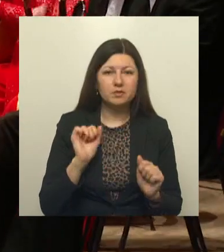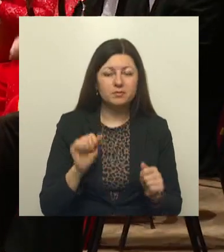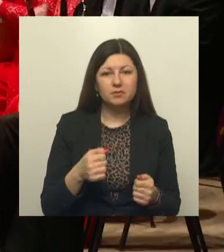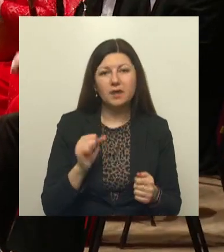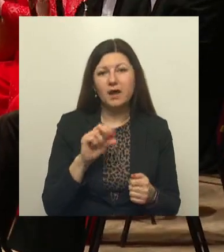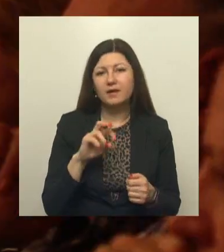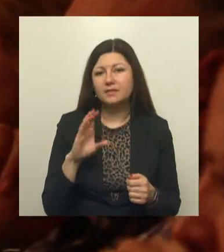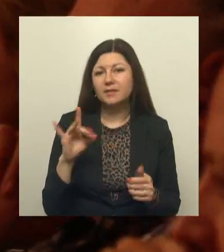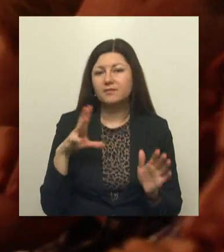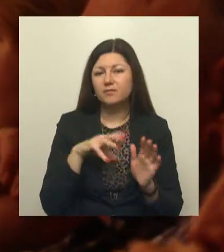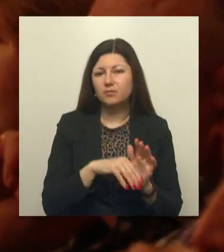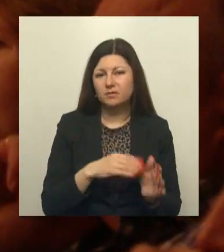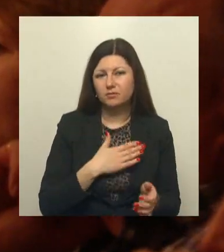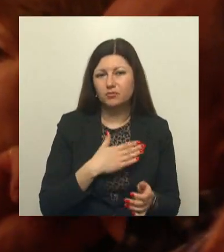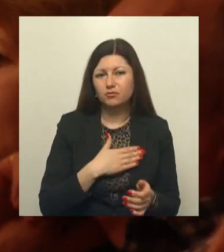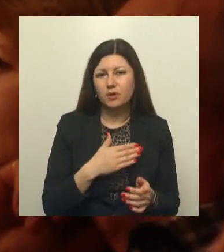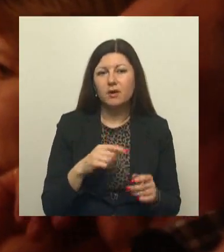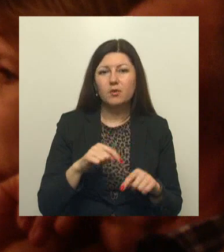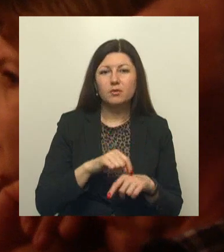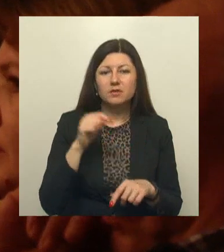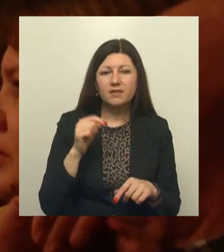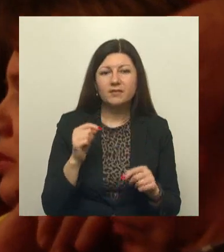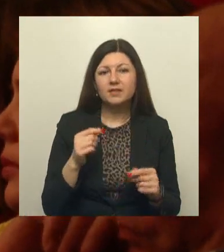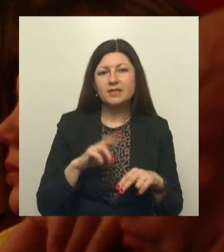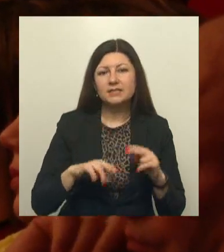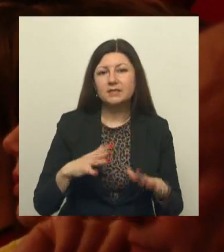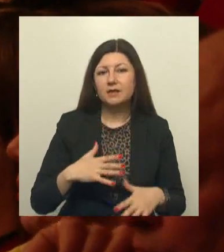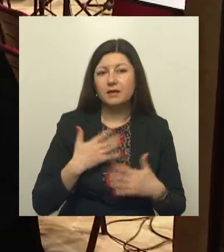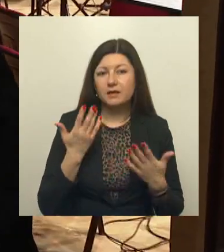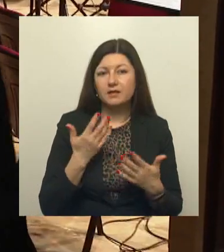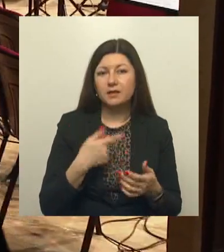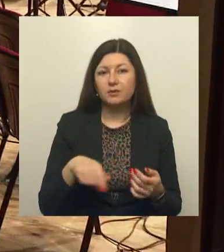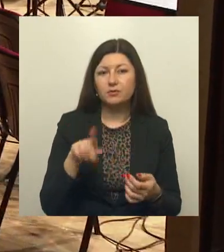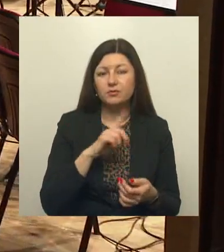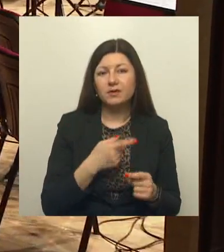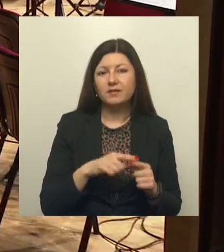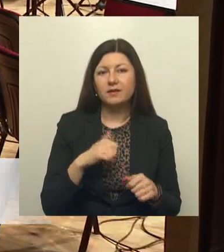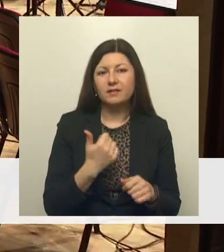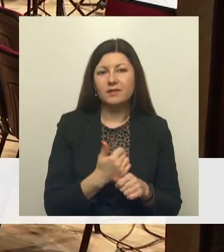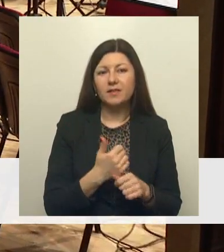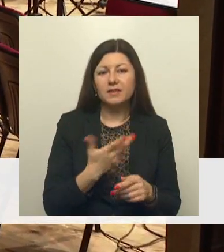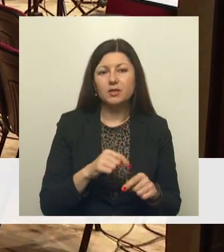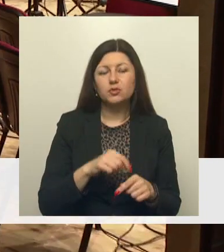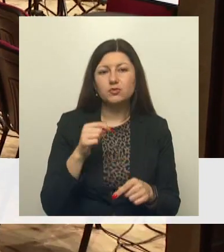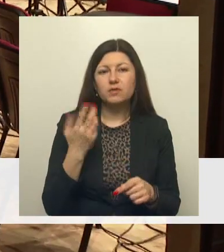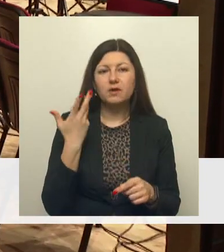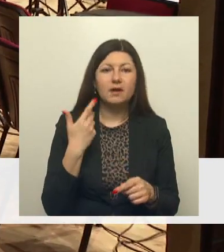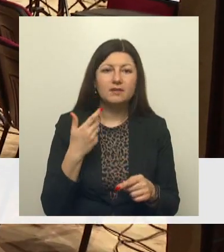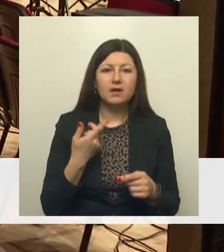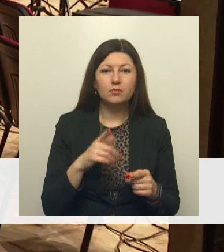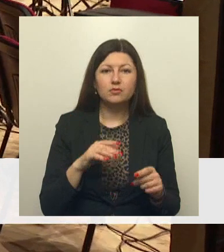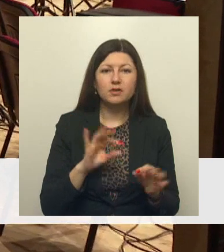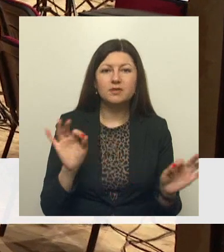Александр вкладывает в него душу. Уловить настроение слушателей – главная задача артиста. Это чувствуется после того, как исполнишь это